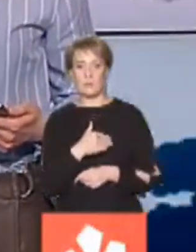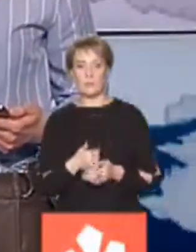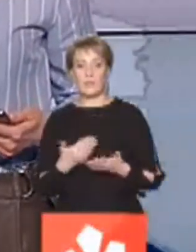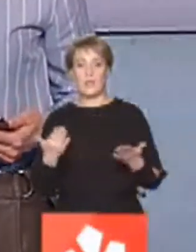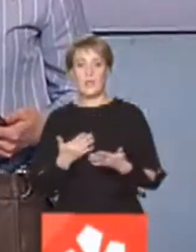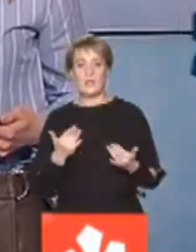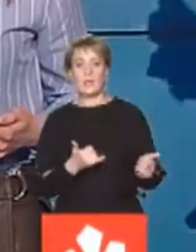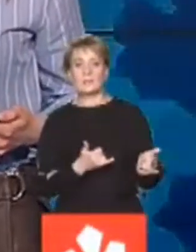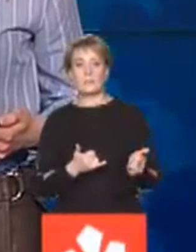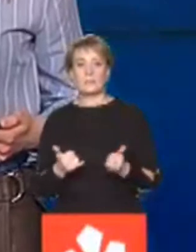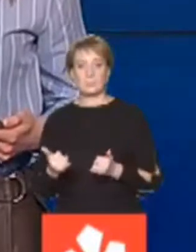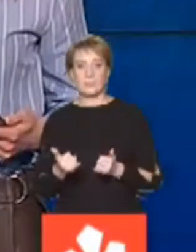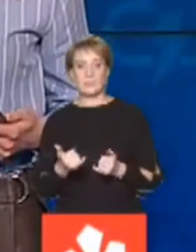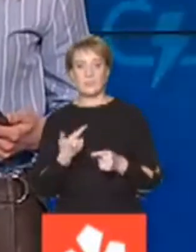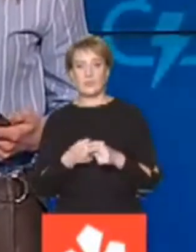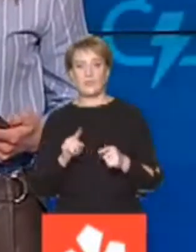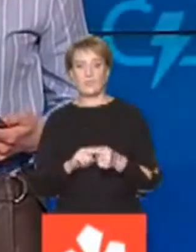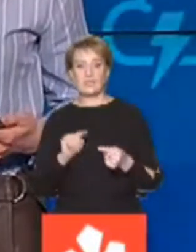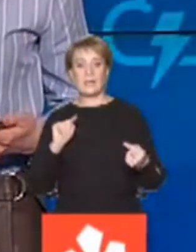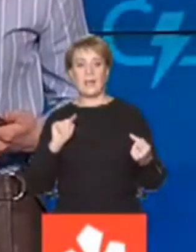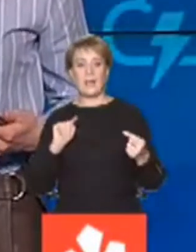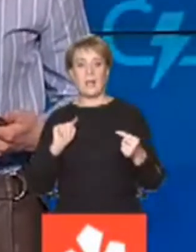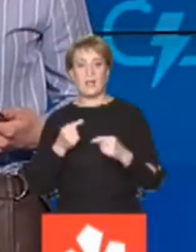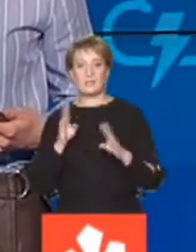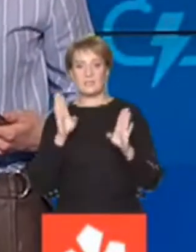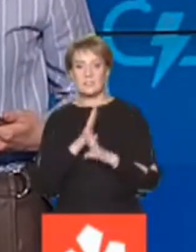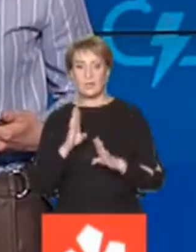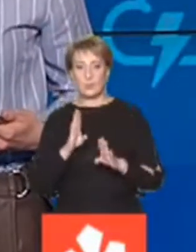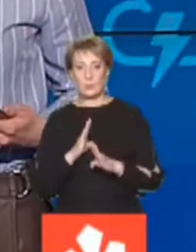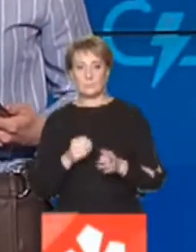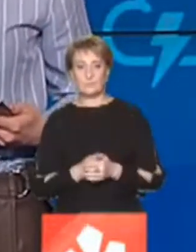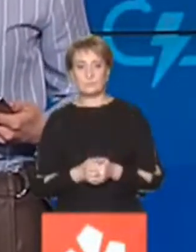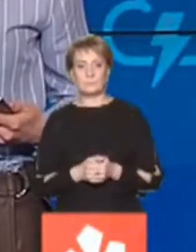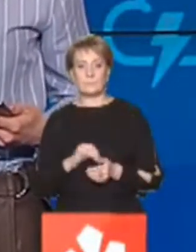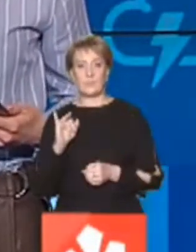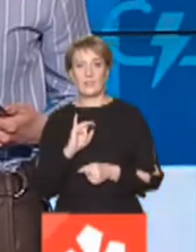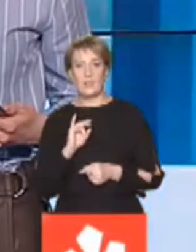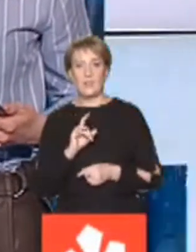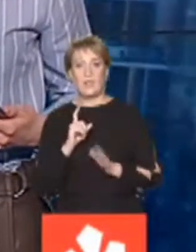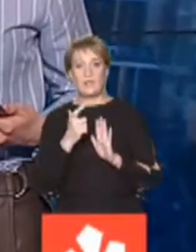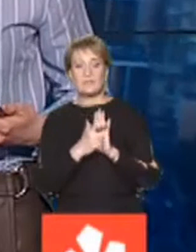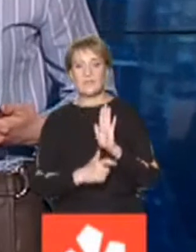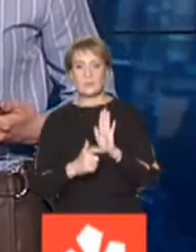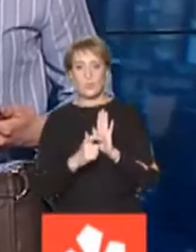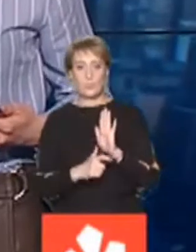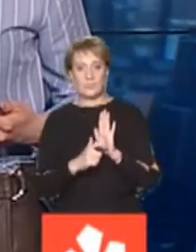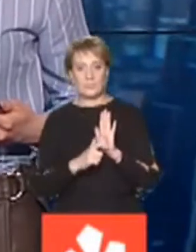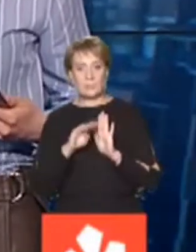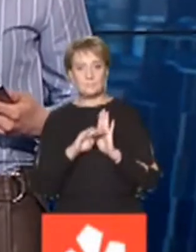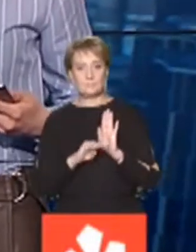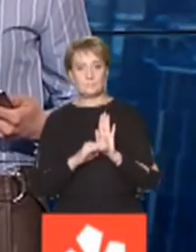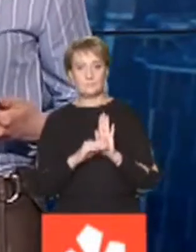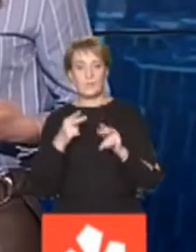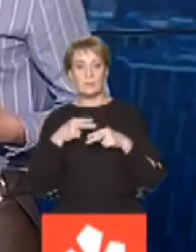які забезпечені нам цим антициклоном, прохолодною повітряною масою. І на стовпчиках термометрів у столиці ви зараз